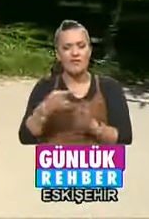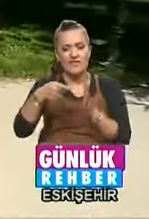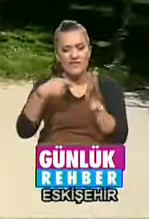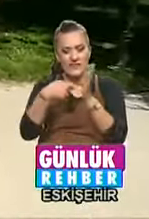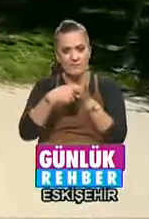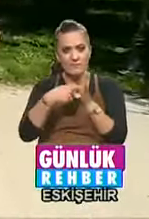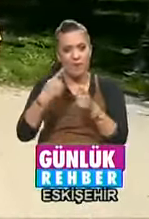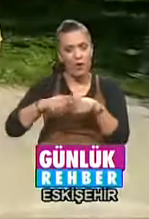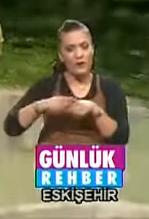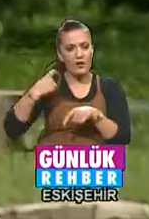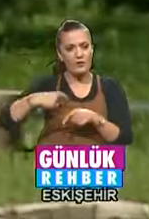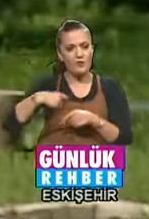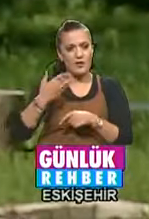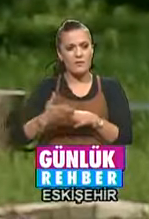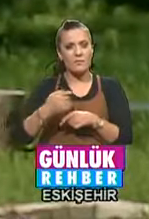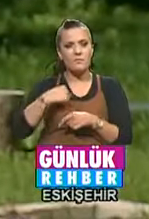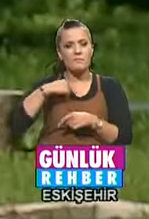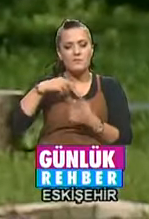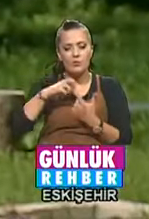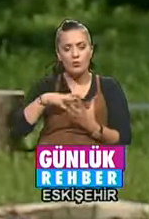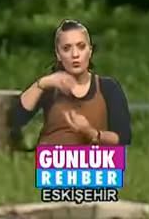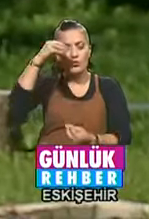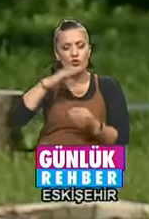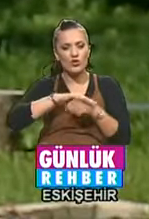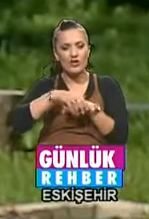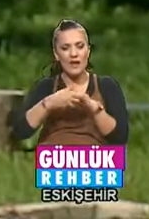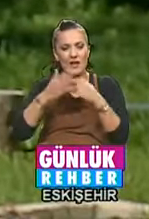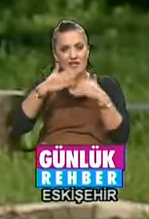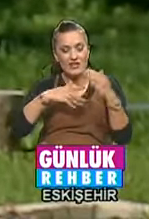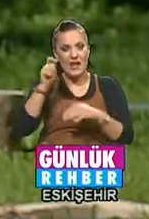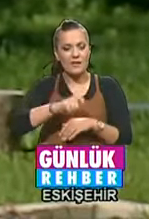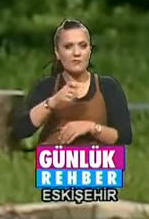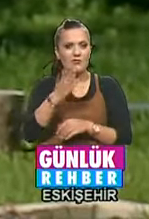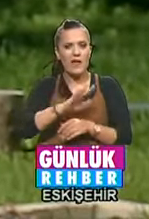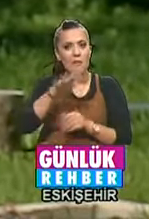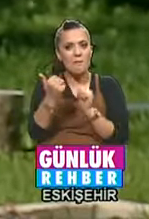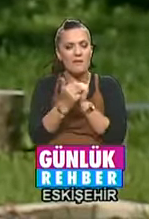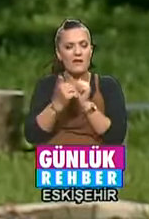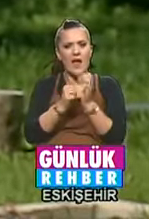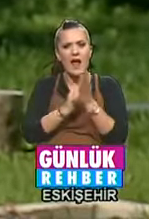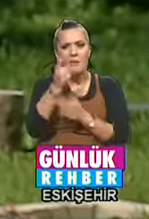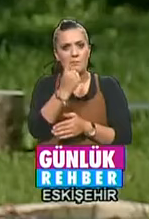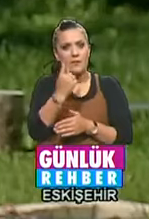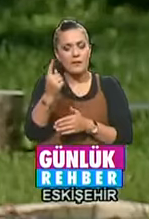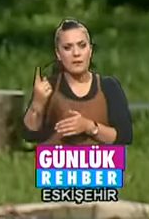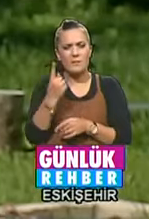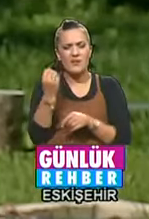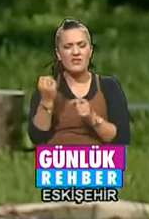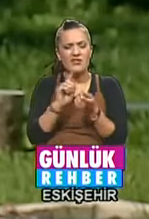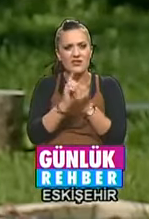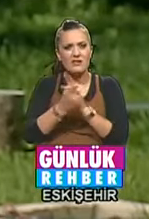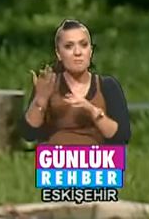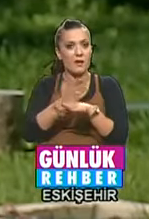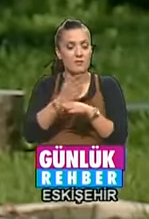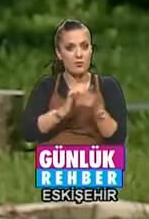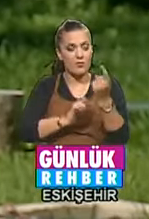ortak özellikleri bizim ruh dünyamızı inşa etmiş olmaları hep birlikte. Her biri bir çeşit malzeme